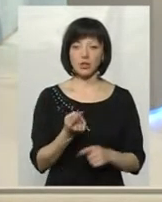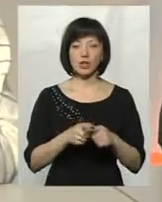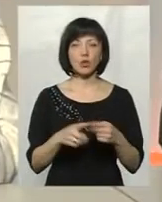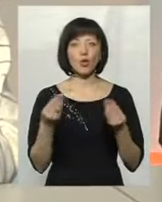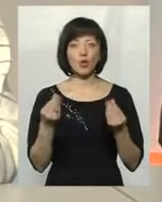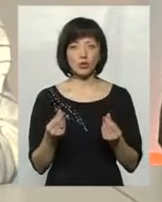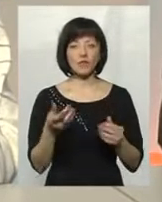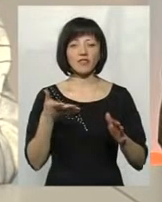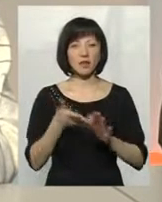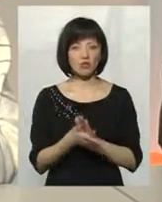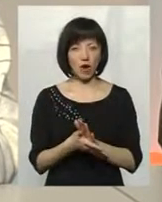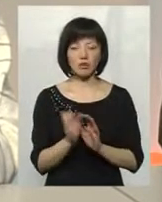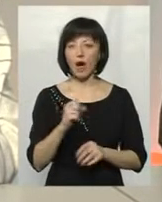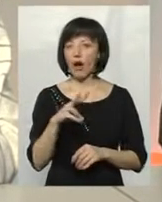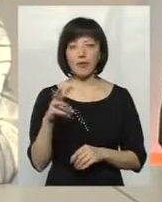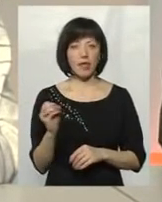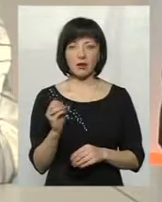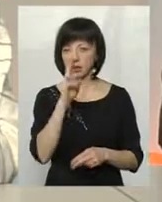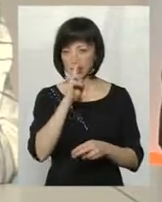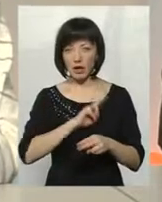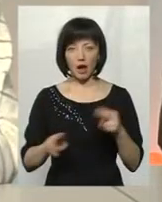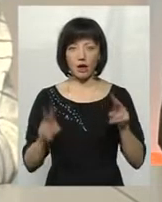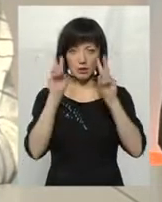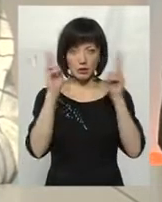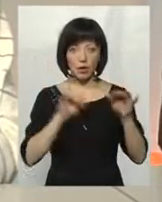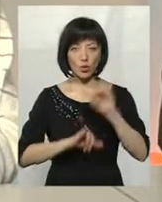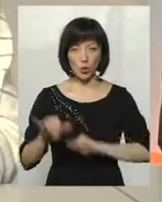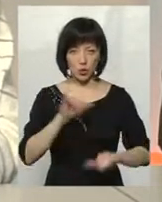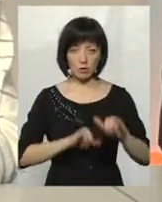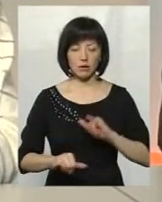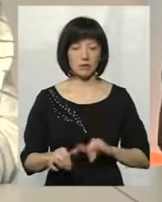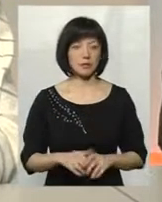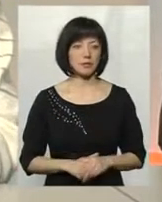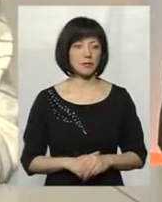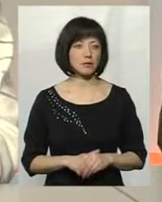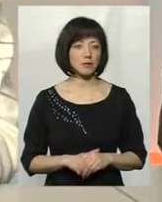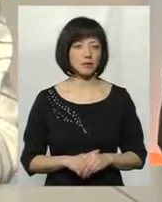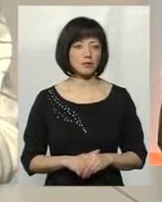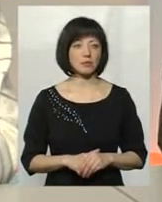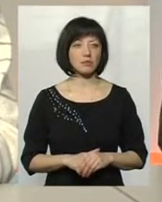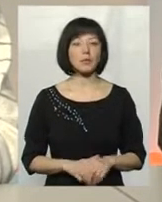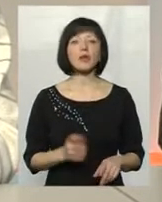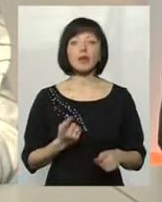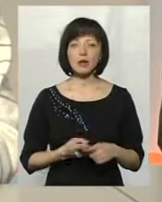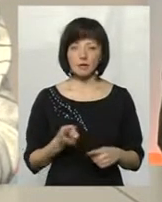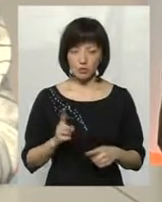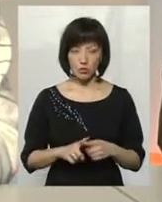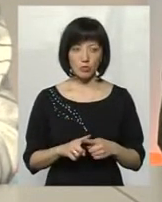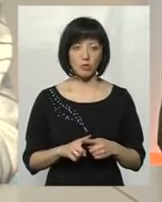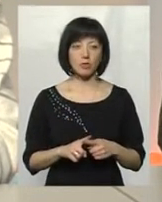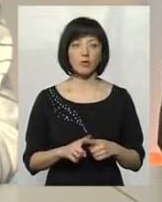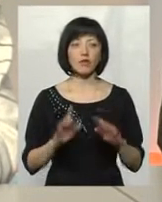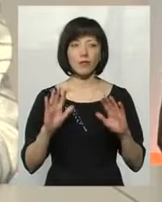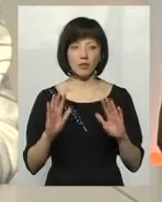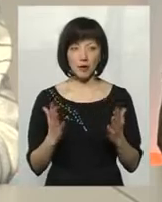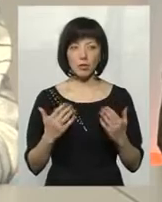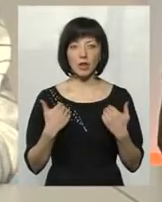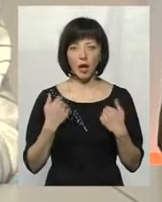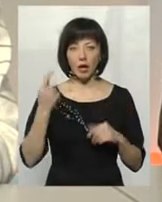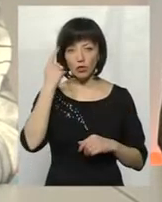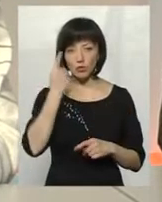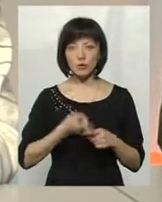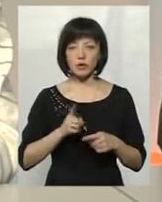кошти витрачаються, а не зникають кудись там в невідомому напрямку. І в цьому випадку, я думаю,